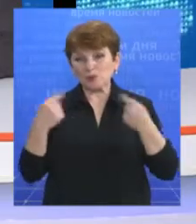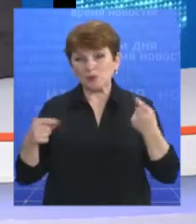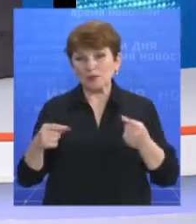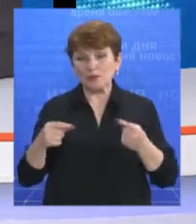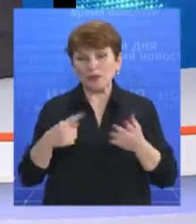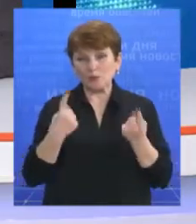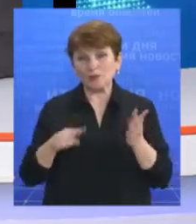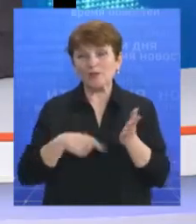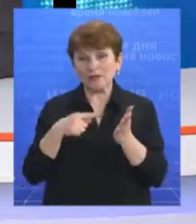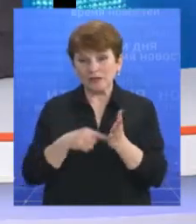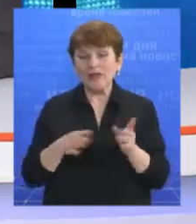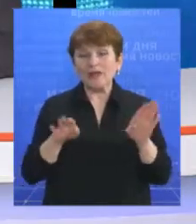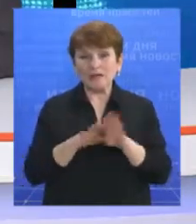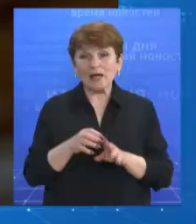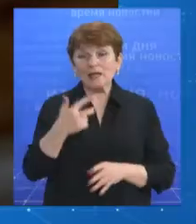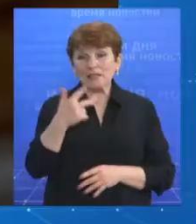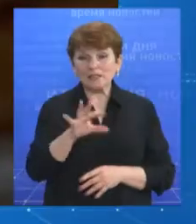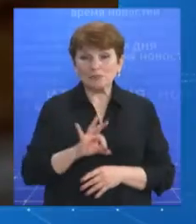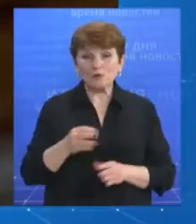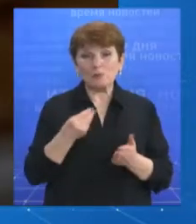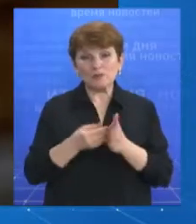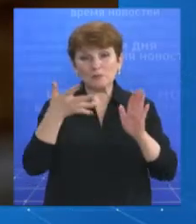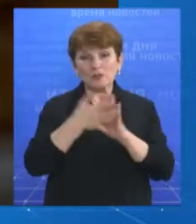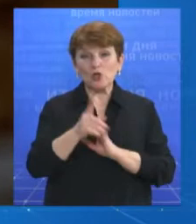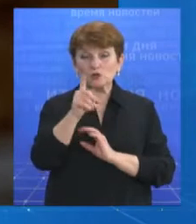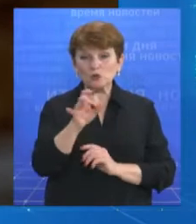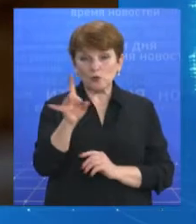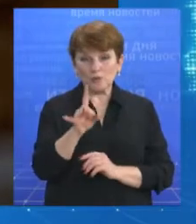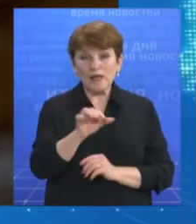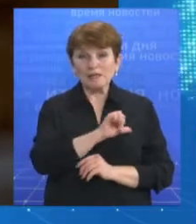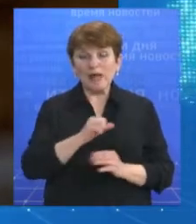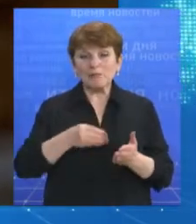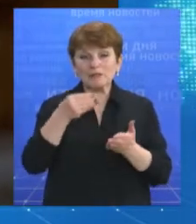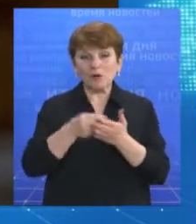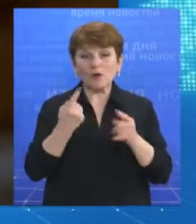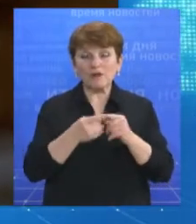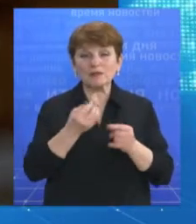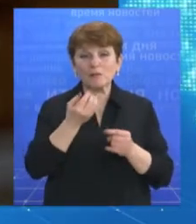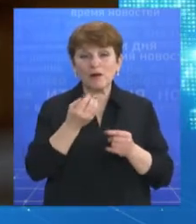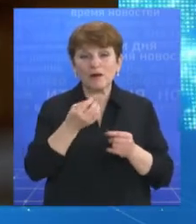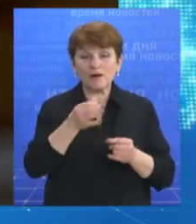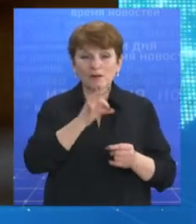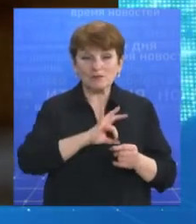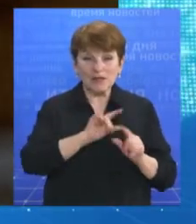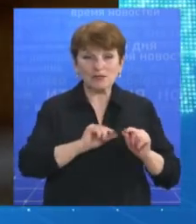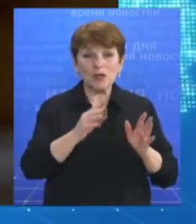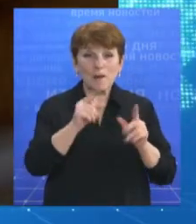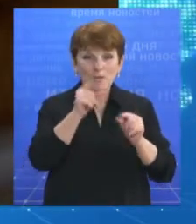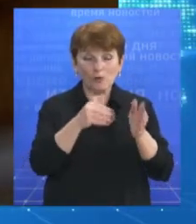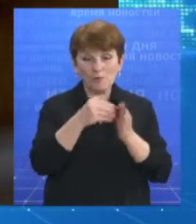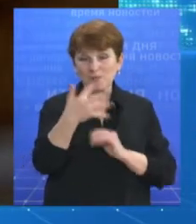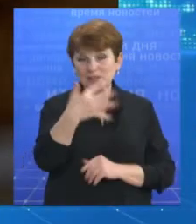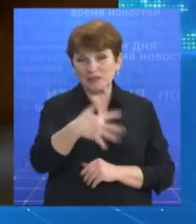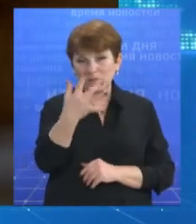с другими мегаполисами. Итак, на 30 блинов придется потратить почти 100 рублей. Самое дорогое в этом лакомстве – молоко. Пачка